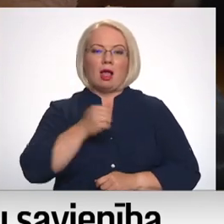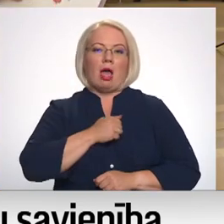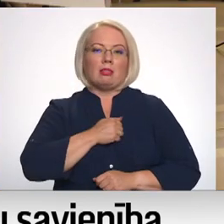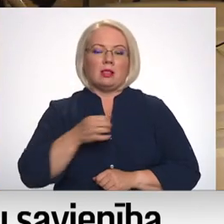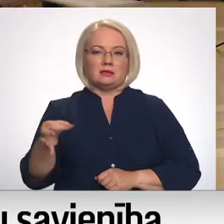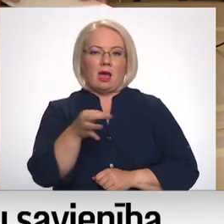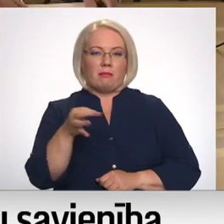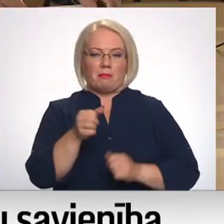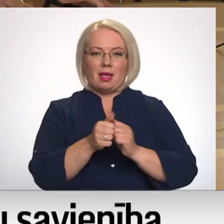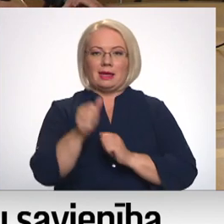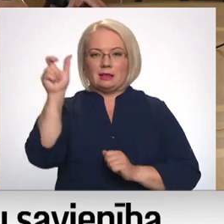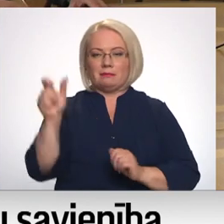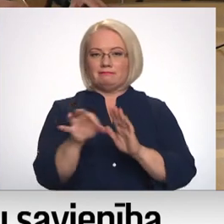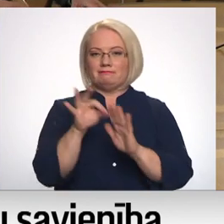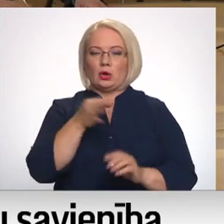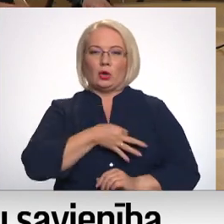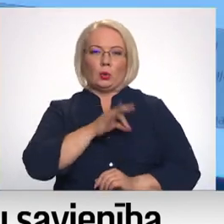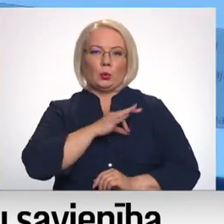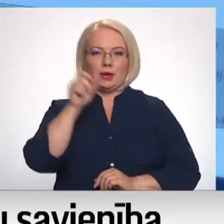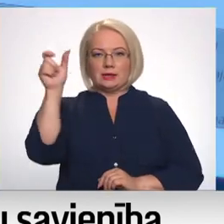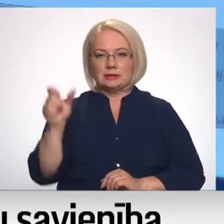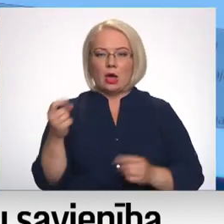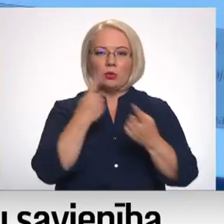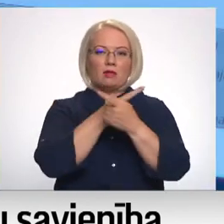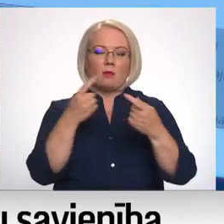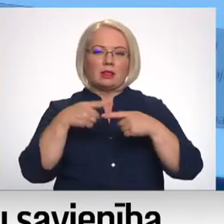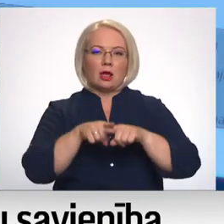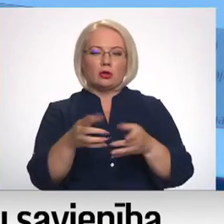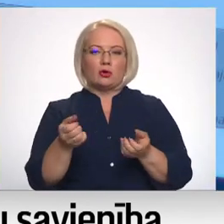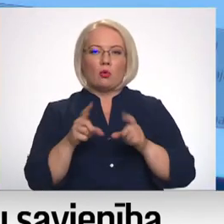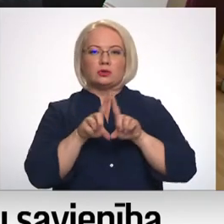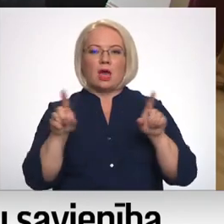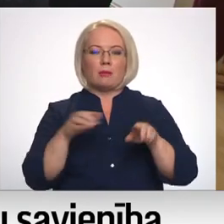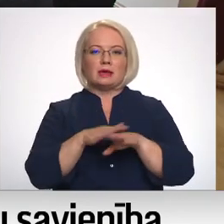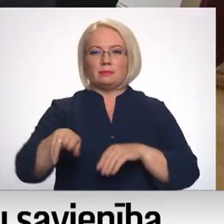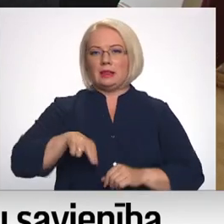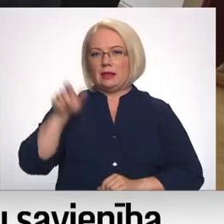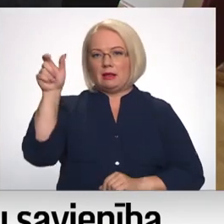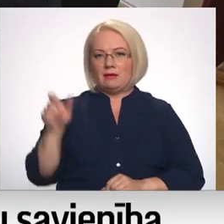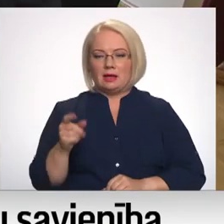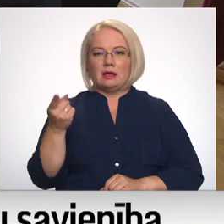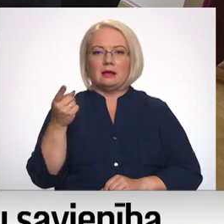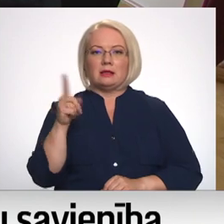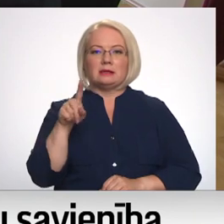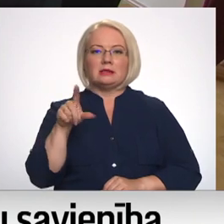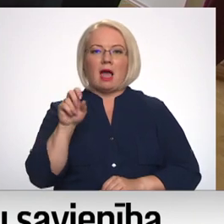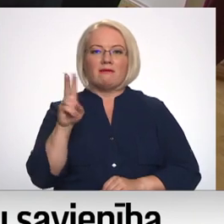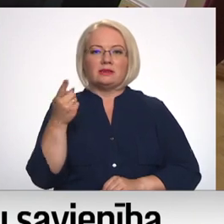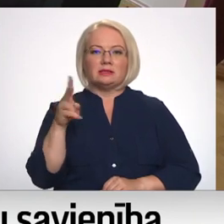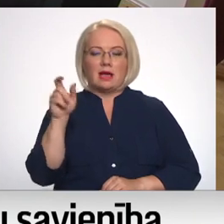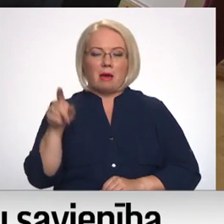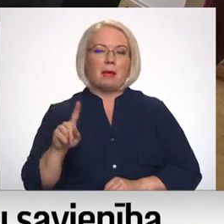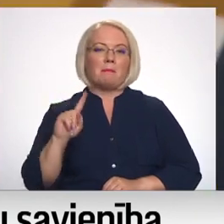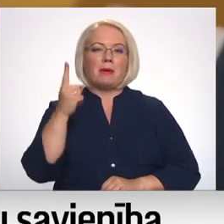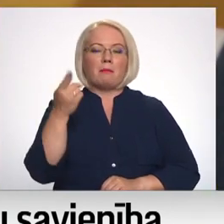apgabalu saraksta līderi izraudzīta juriste un informācijas tehnoloģiju uzņēmuma izpildu direktore Jekaterīna Stislavska. Kā pirmā Kurzemes